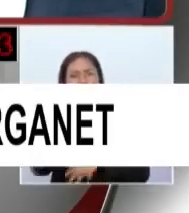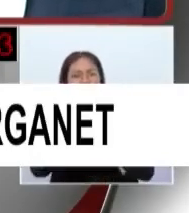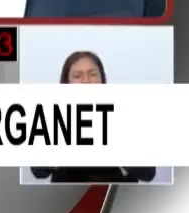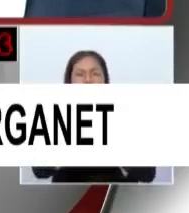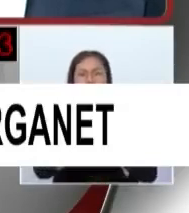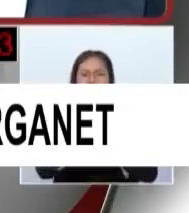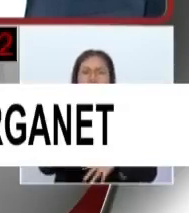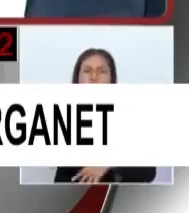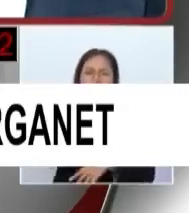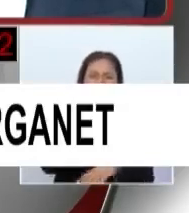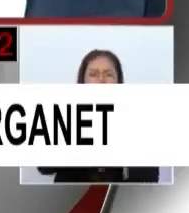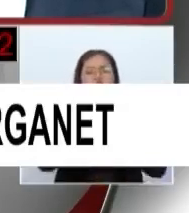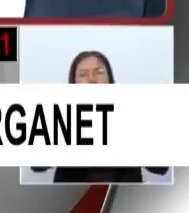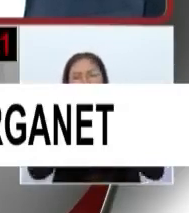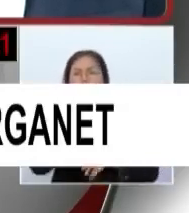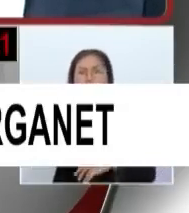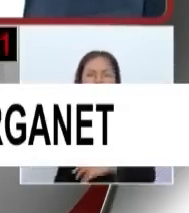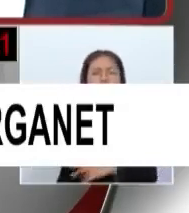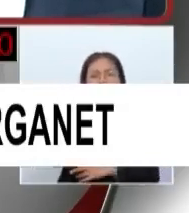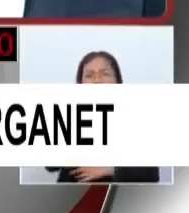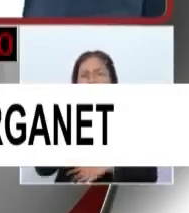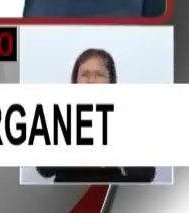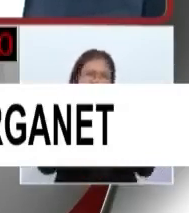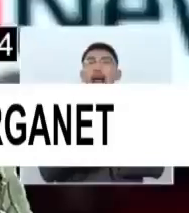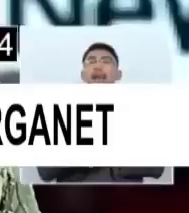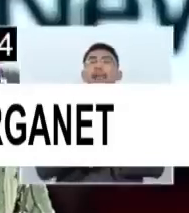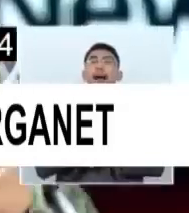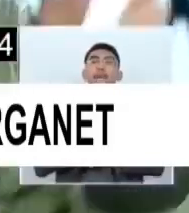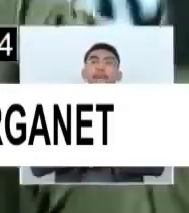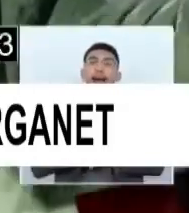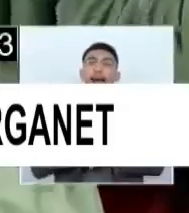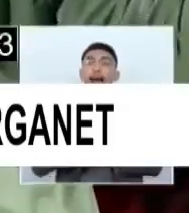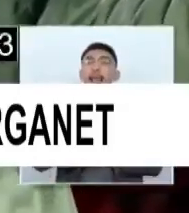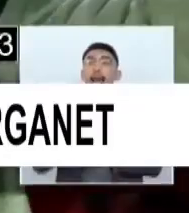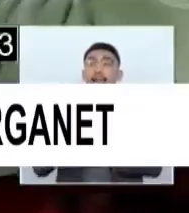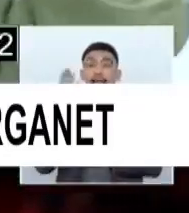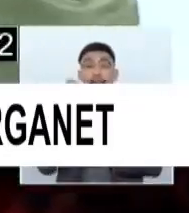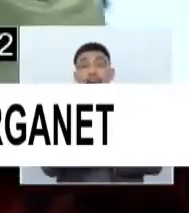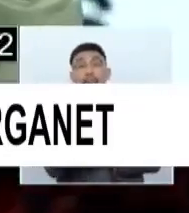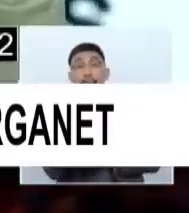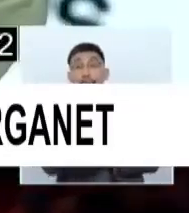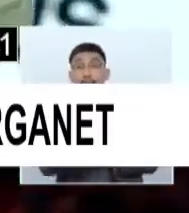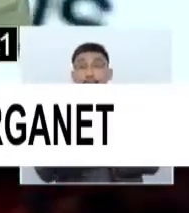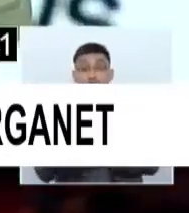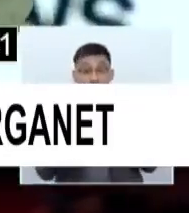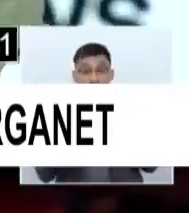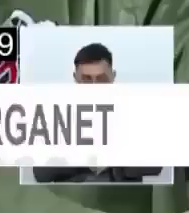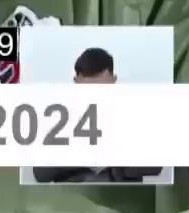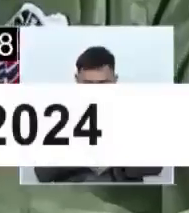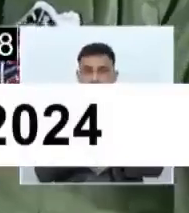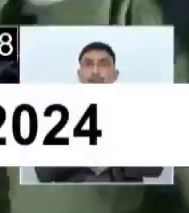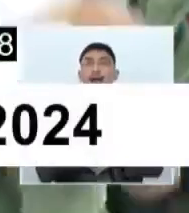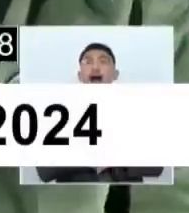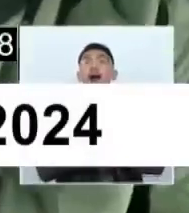Kerjanya omon saja. Gak bisa. Tidak bisa. Panasnya debat juga terjadi antara Capres 02 Prabowo dan